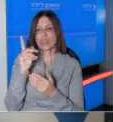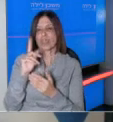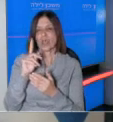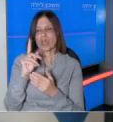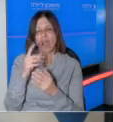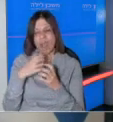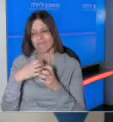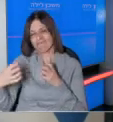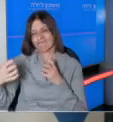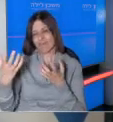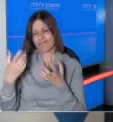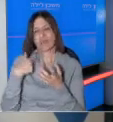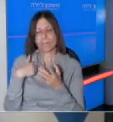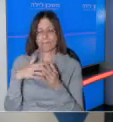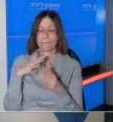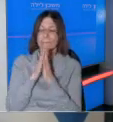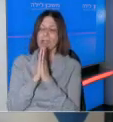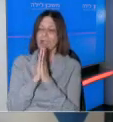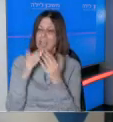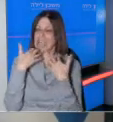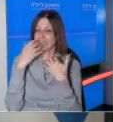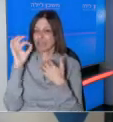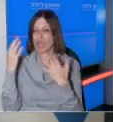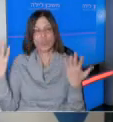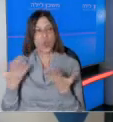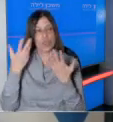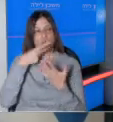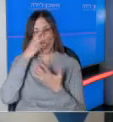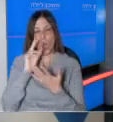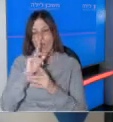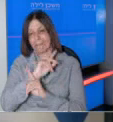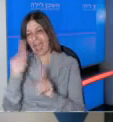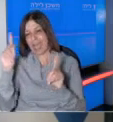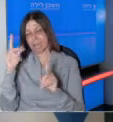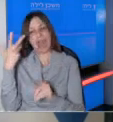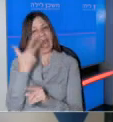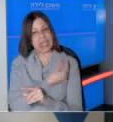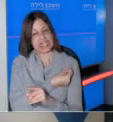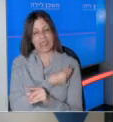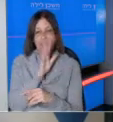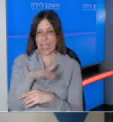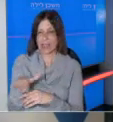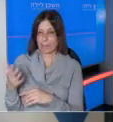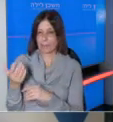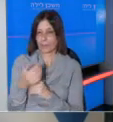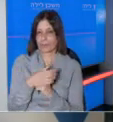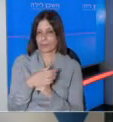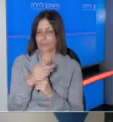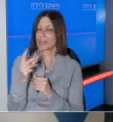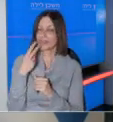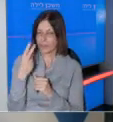covid. ואני מקווה שהסיפור שלך יעודד הורים אחרים לחסן את הילדים.